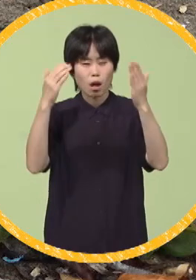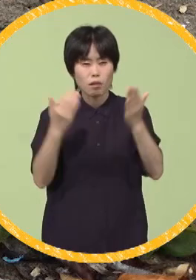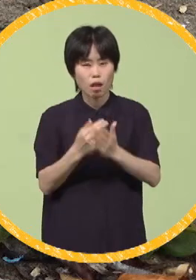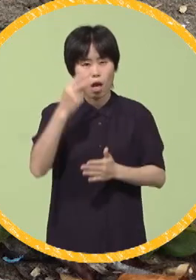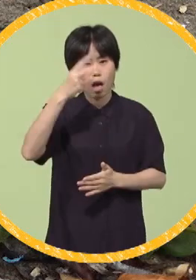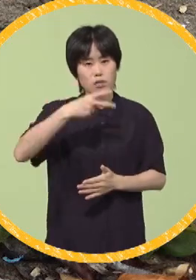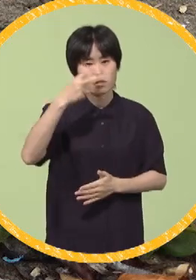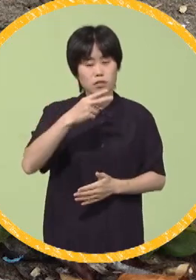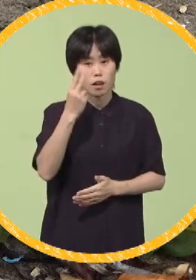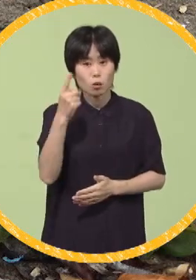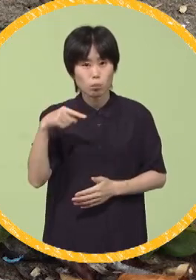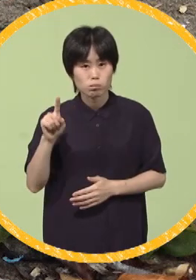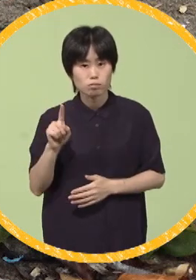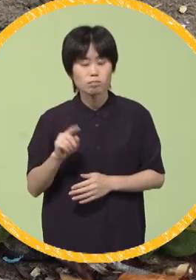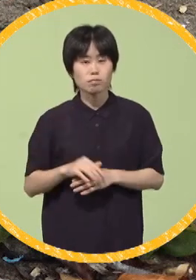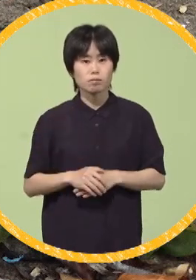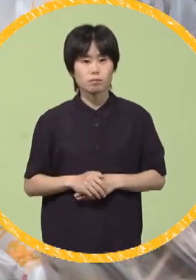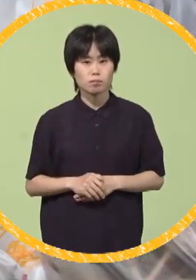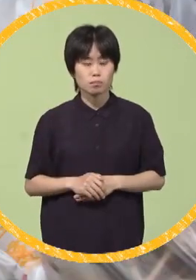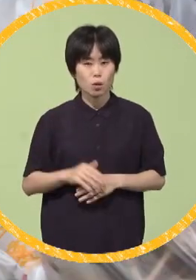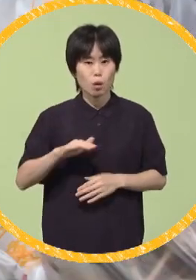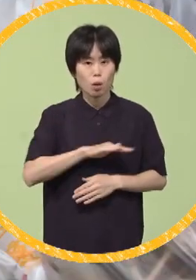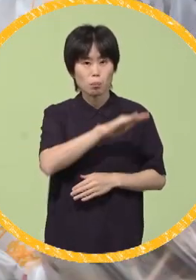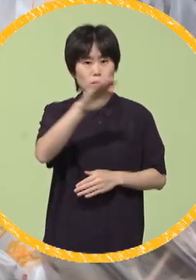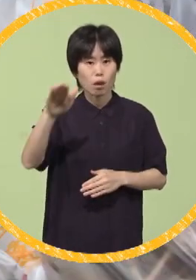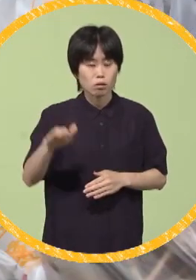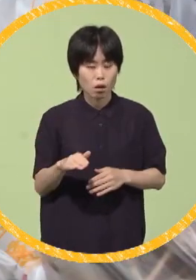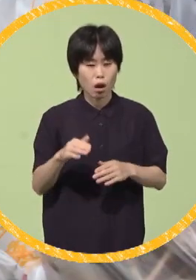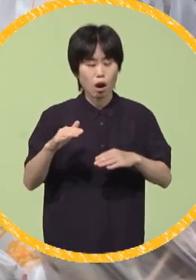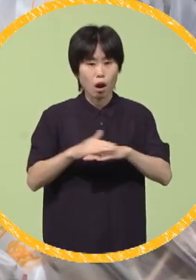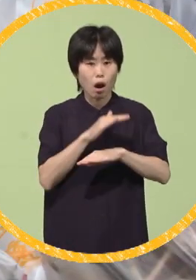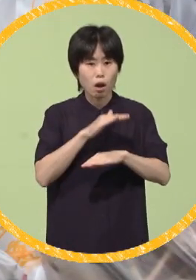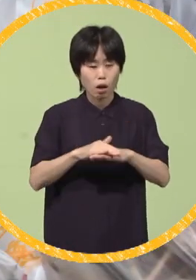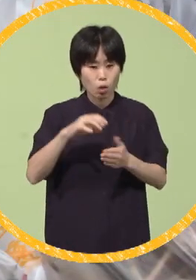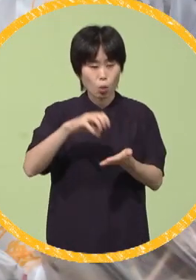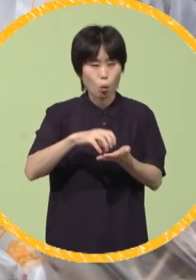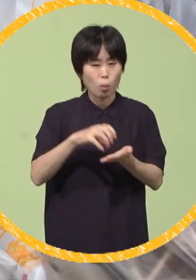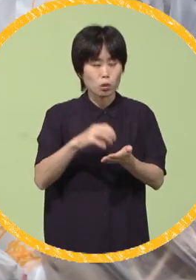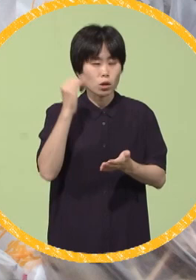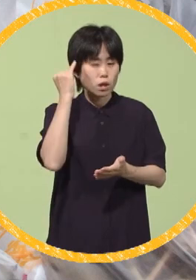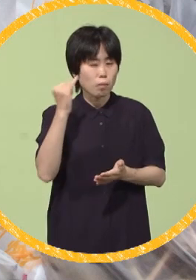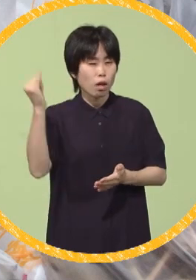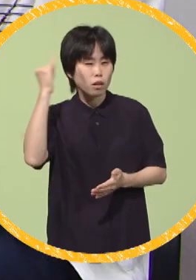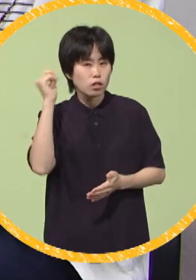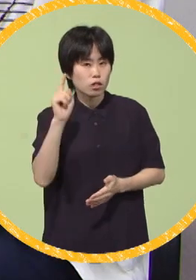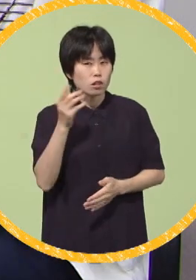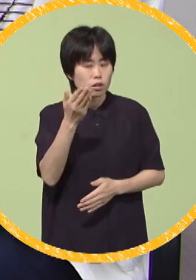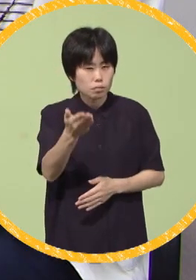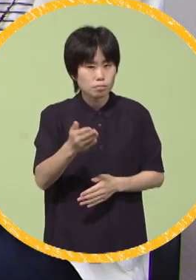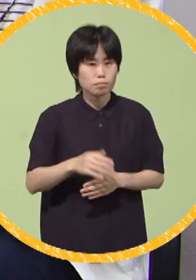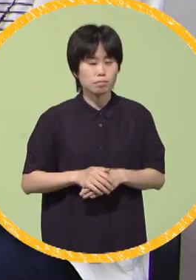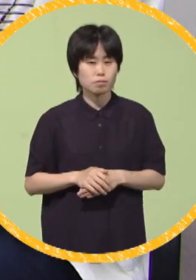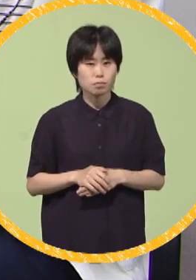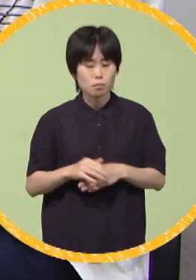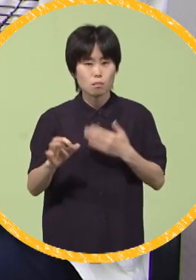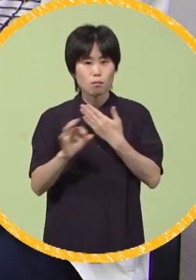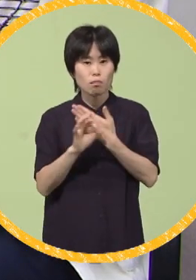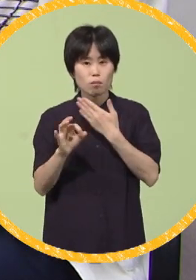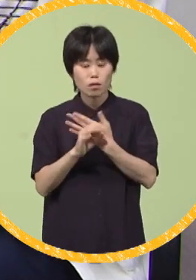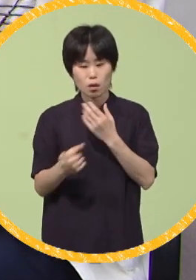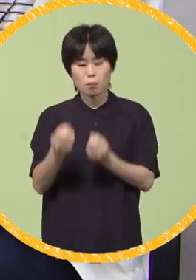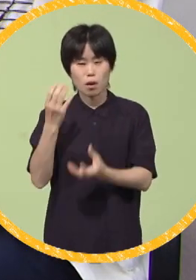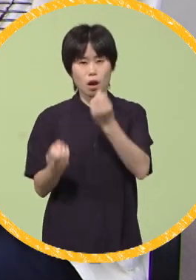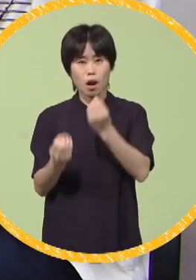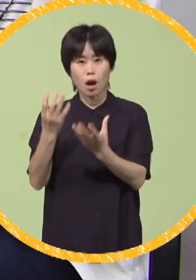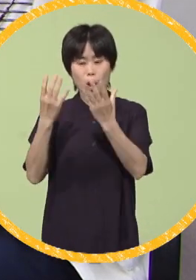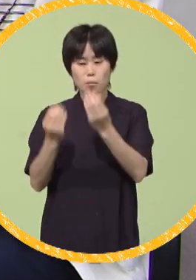はい、例えば皆さん海岸のゴミっていうと、うん、例えば海岸に遊びに来た人が置いていくゴミ、はい、例えばその花火大会の